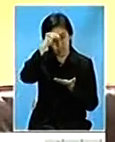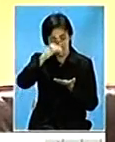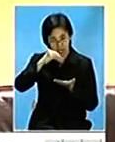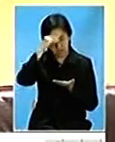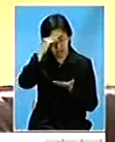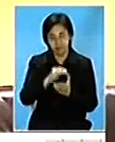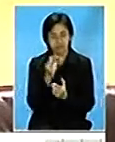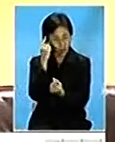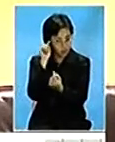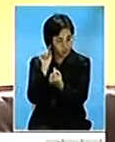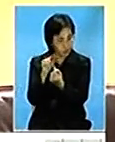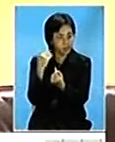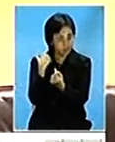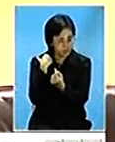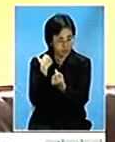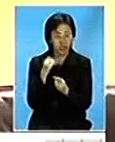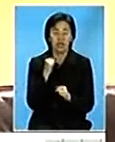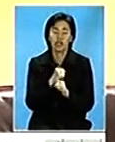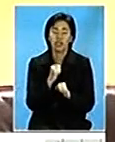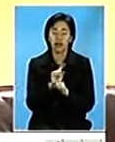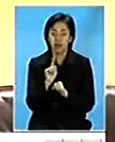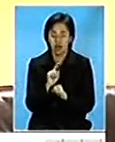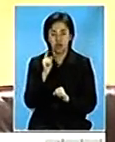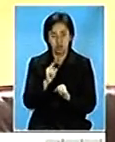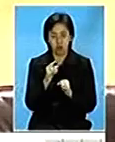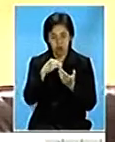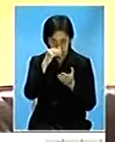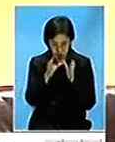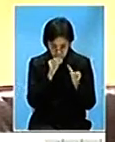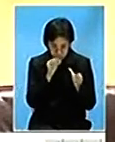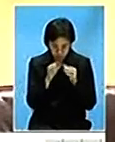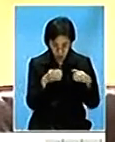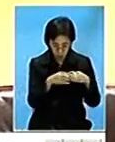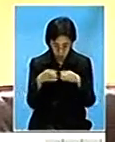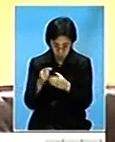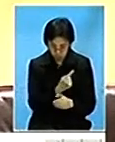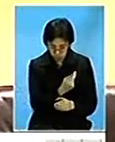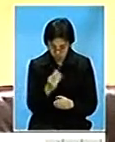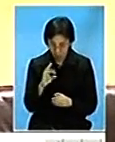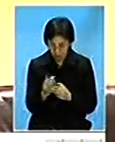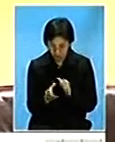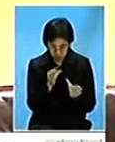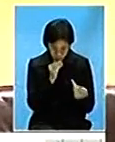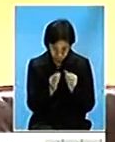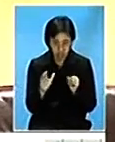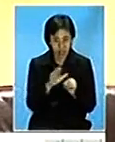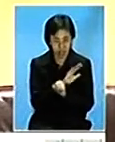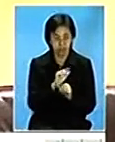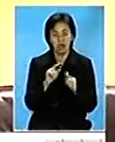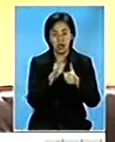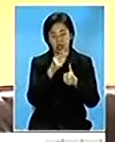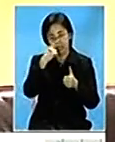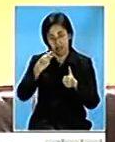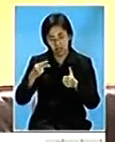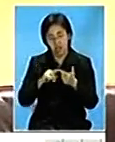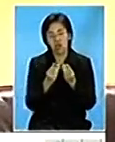บรรลุเป้าหมายได้ต้องผ่านการเรียนรู้8กลุ่มสาระการเรียนรู้นะครับคือ 1. ภาษาไทย 2.